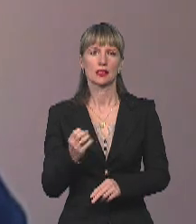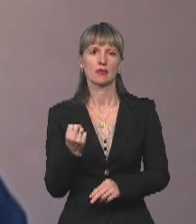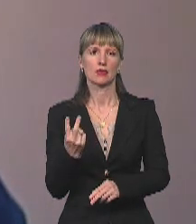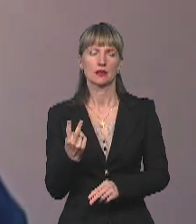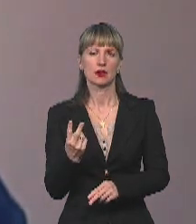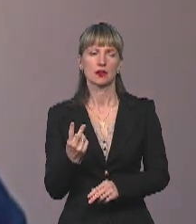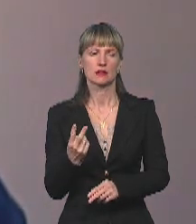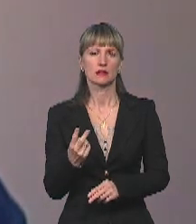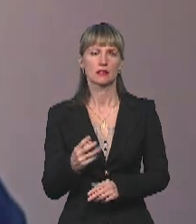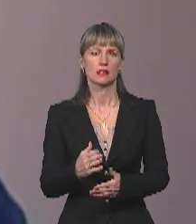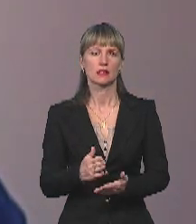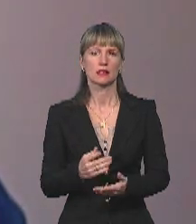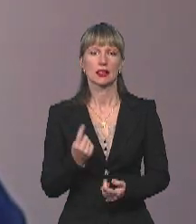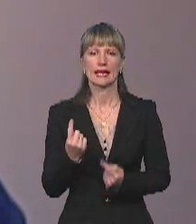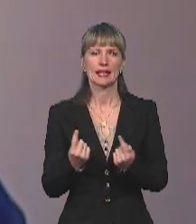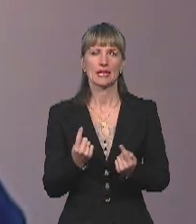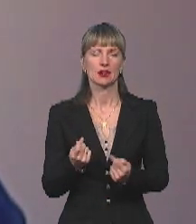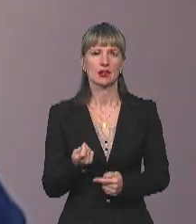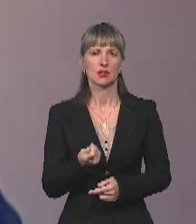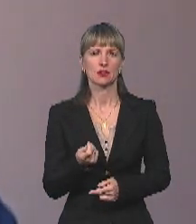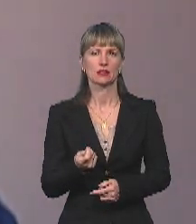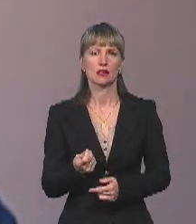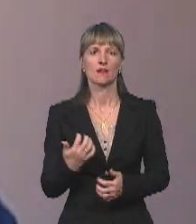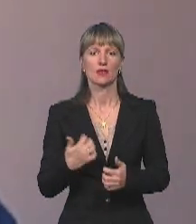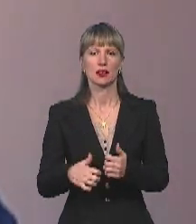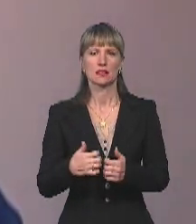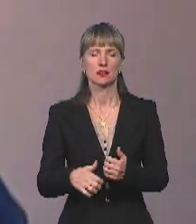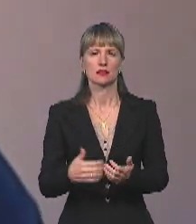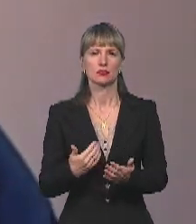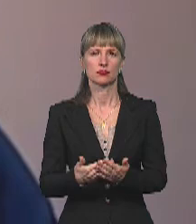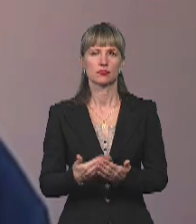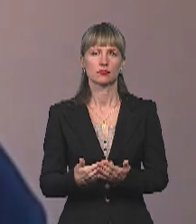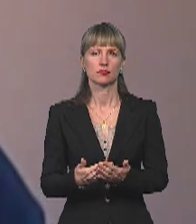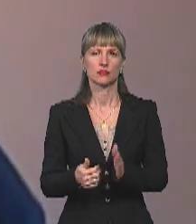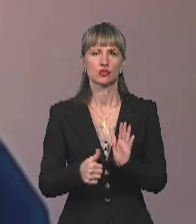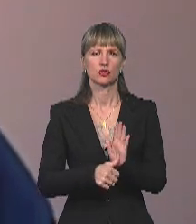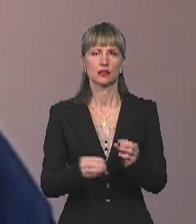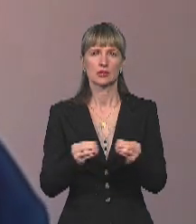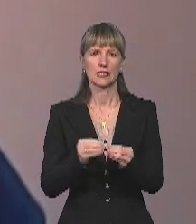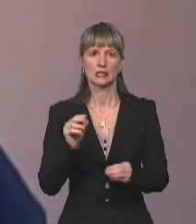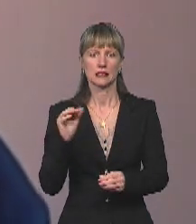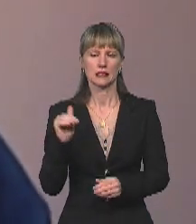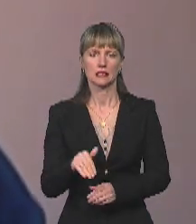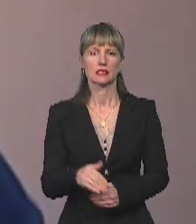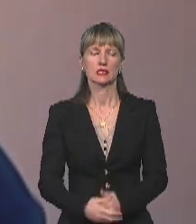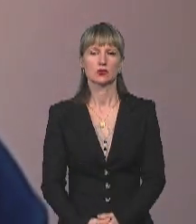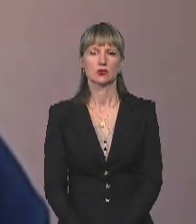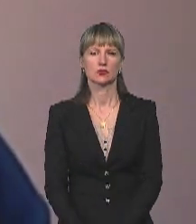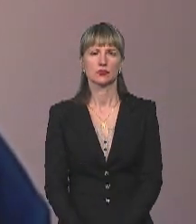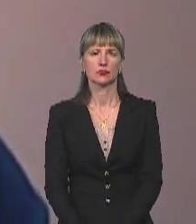там такі єдиничні, тобто це якщо казати там середньому, то це так десь 6-10 тисяч.